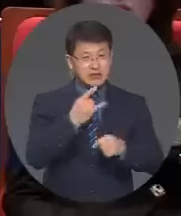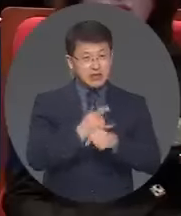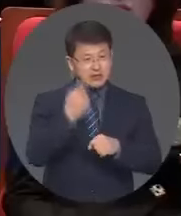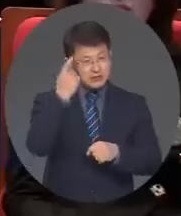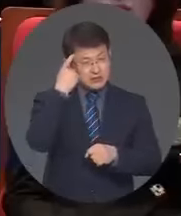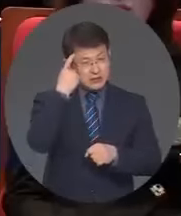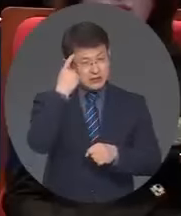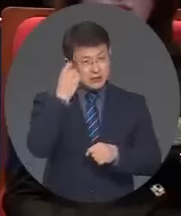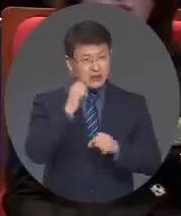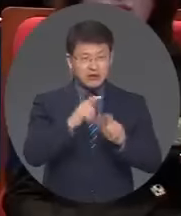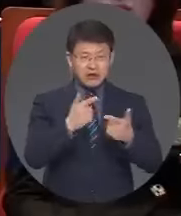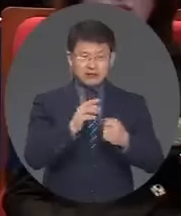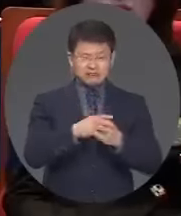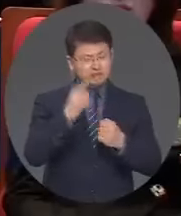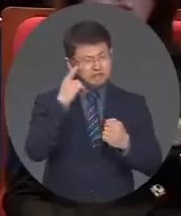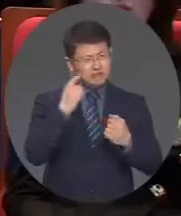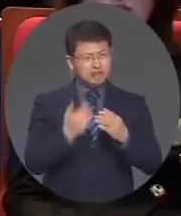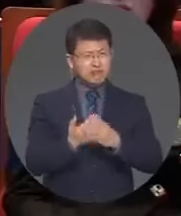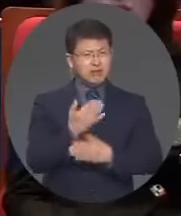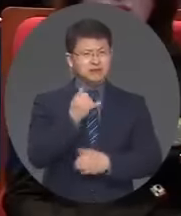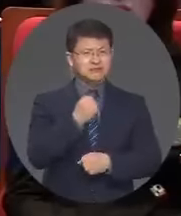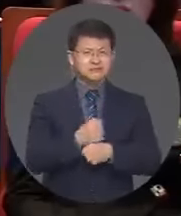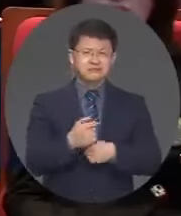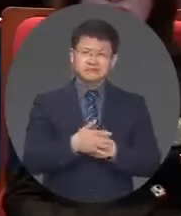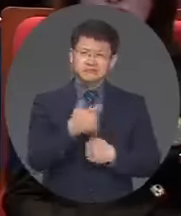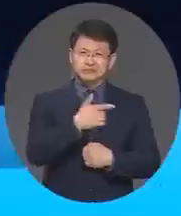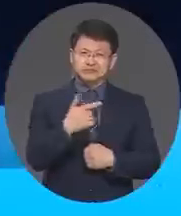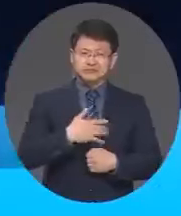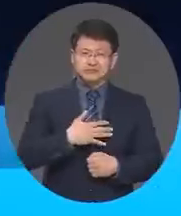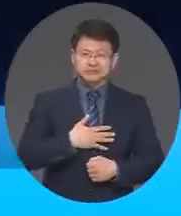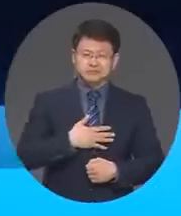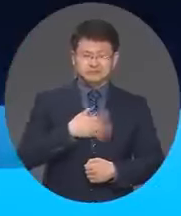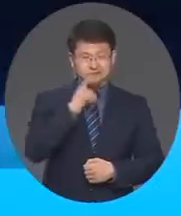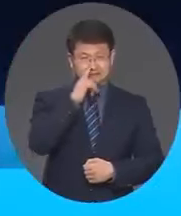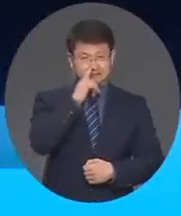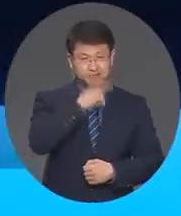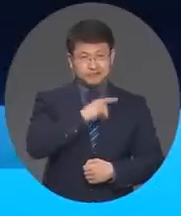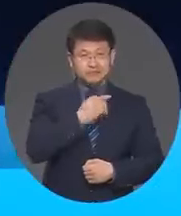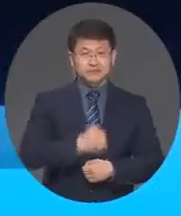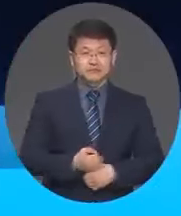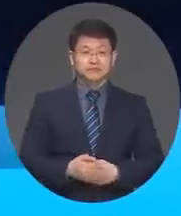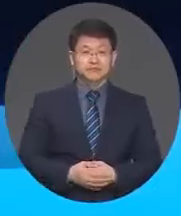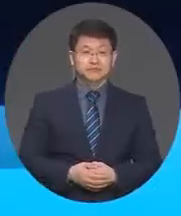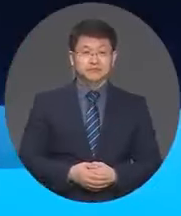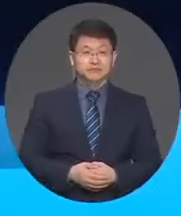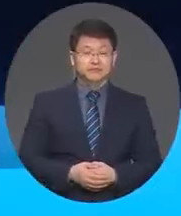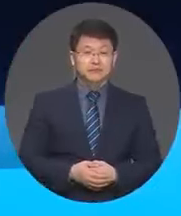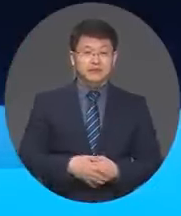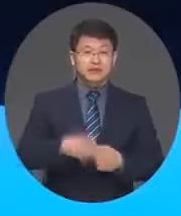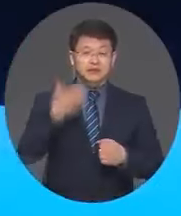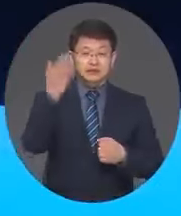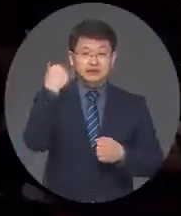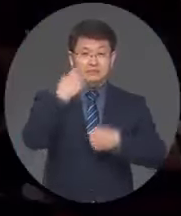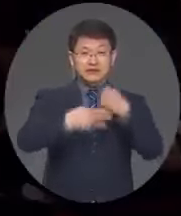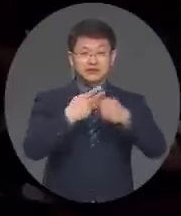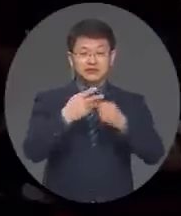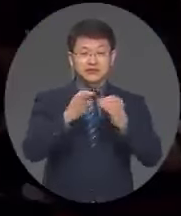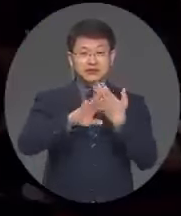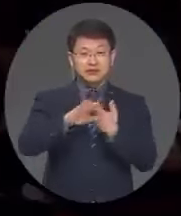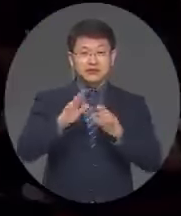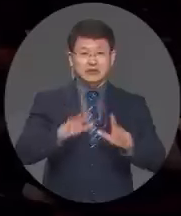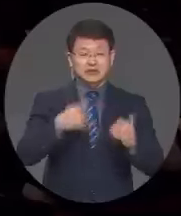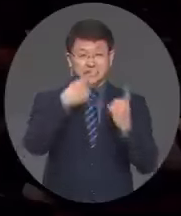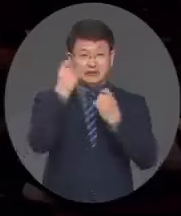것이라는 생각을 하는 것 아닌가 이런 생각이 들면서 굉장히 불쾌했습니다. 한편 지난 3년과 다르게